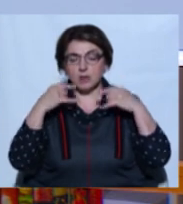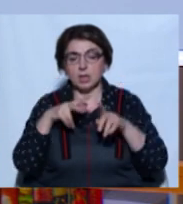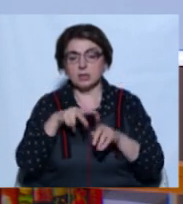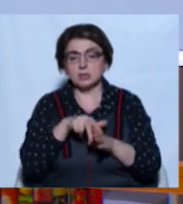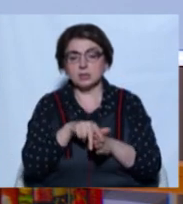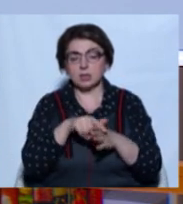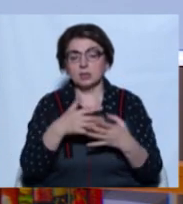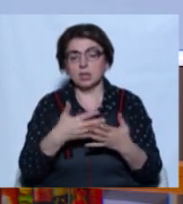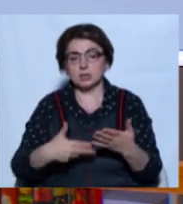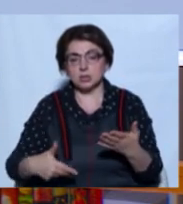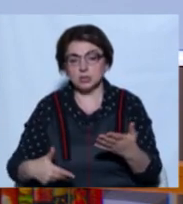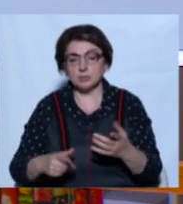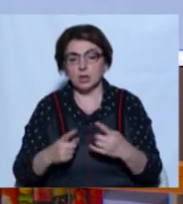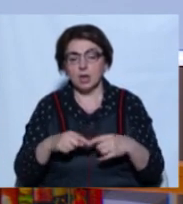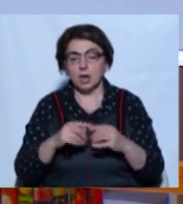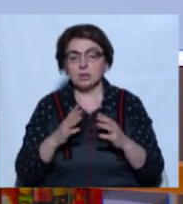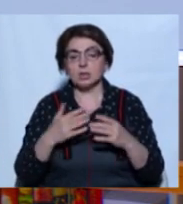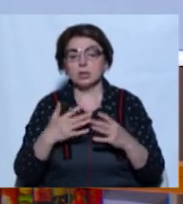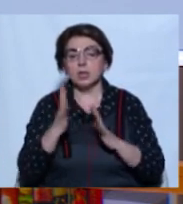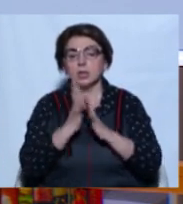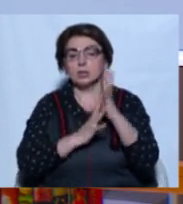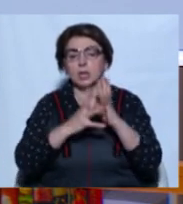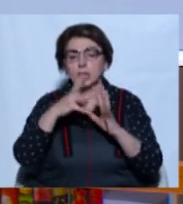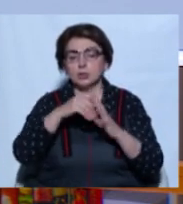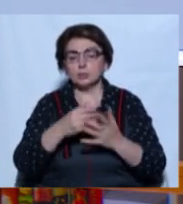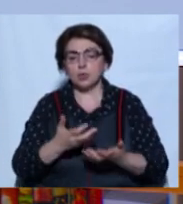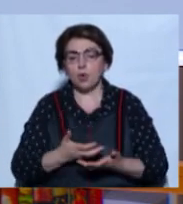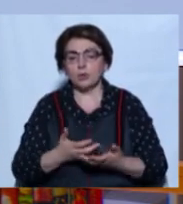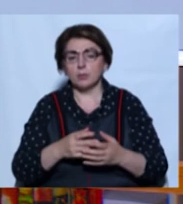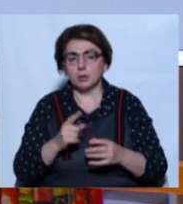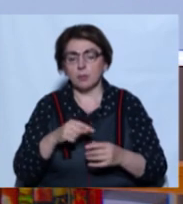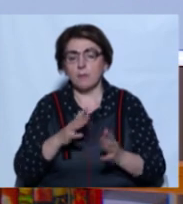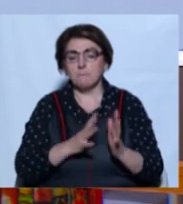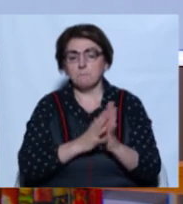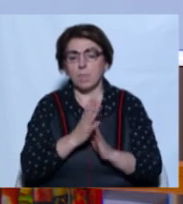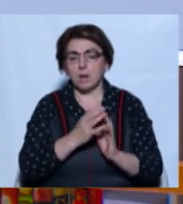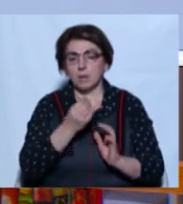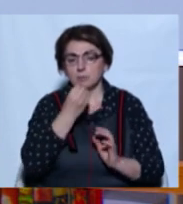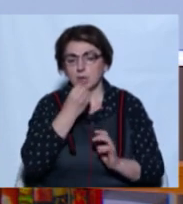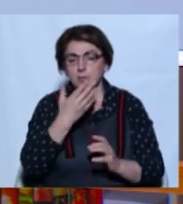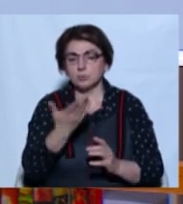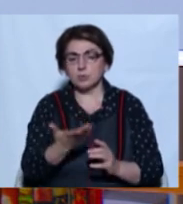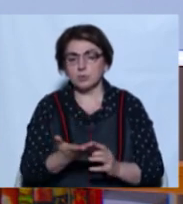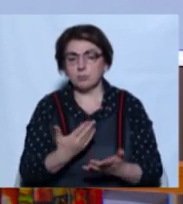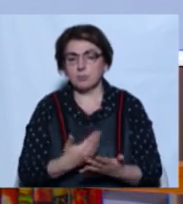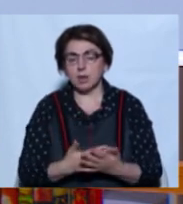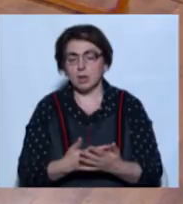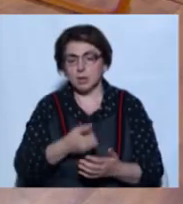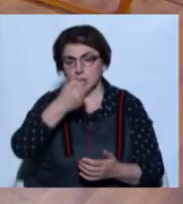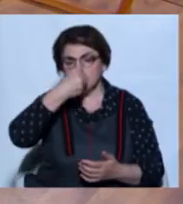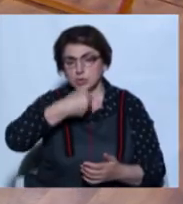ცხენი და ასე შემდეგ. ასევე გარეული ცხოველებიც არიან ესეთები, ბალახის მჭამელებს რომ ვეძახით, მაგალითად